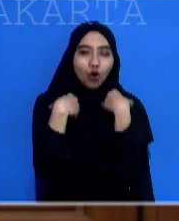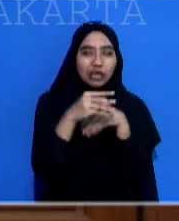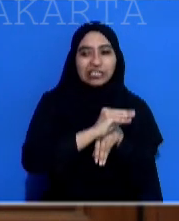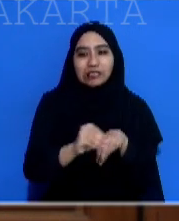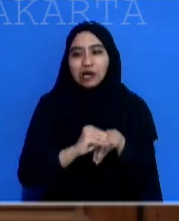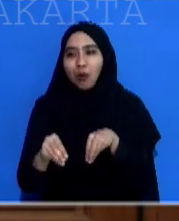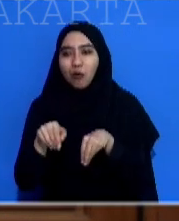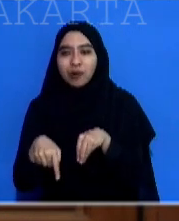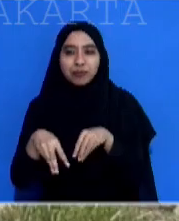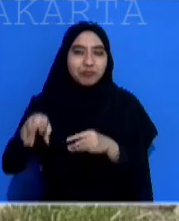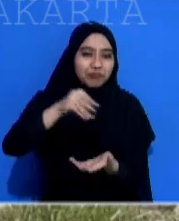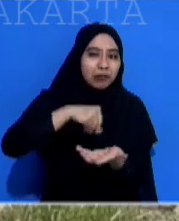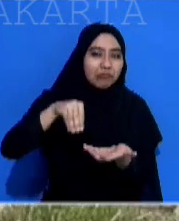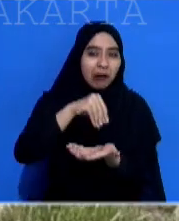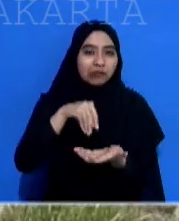lahan gesik.